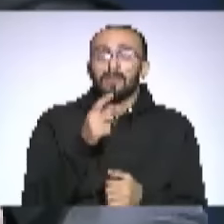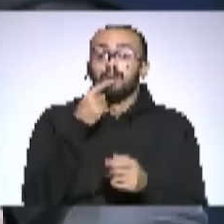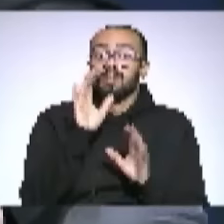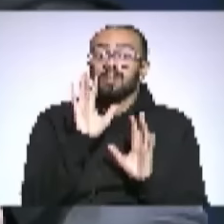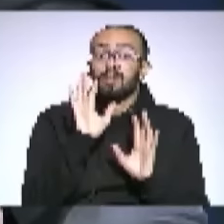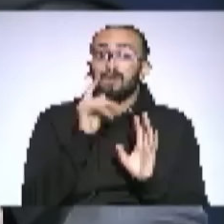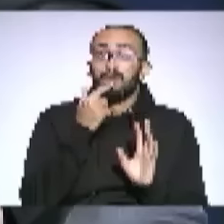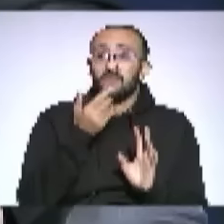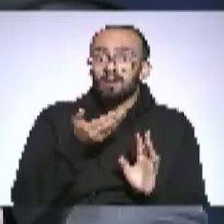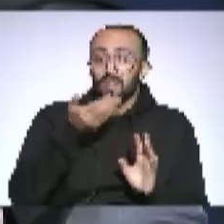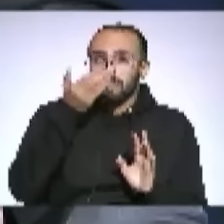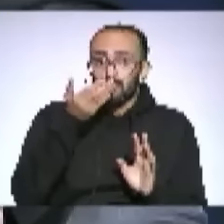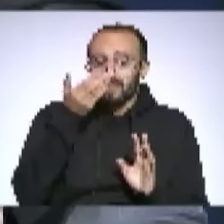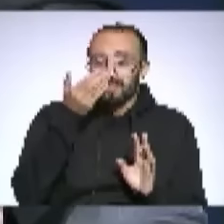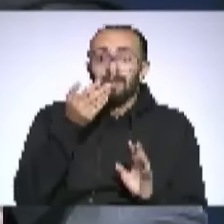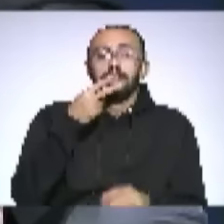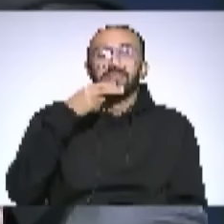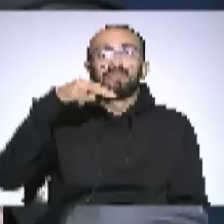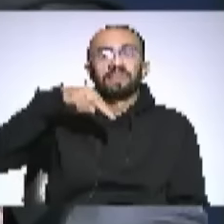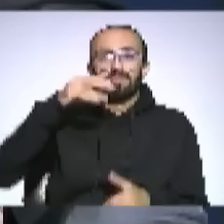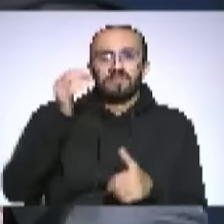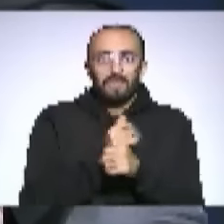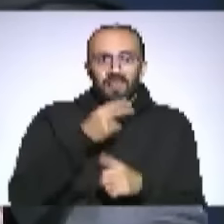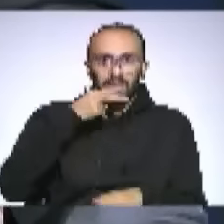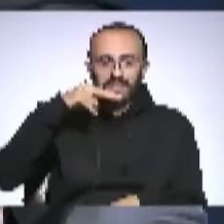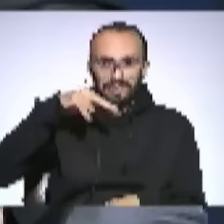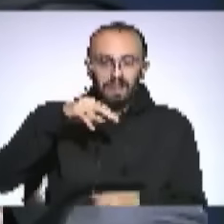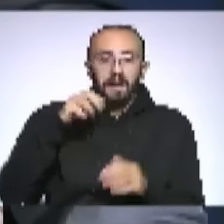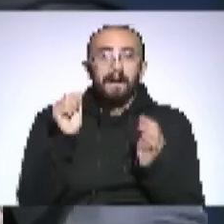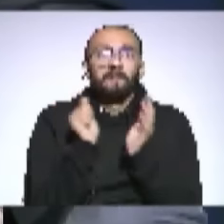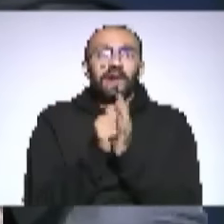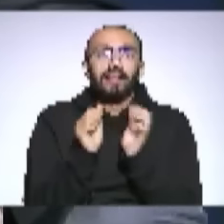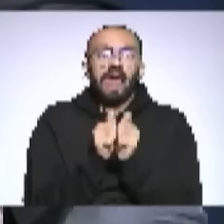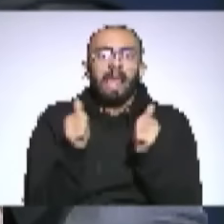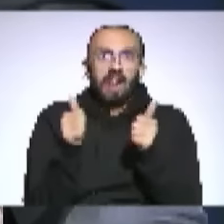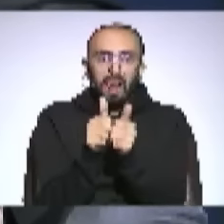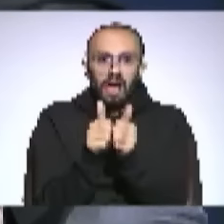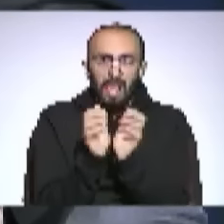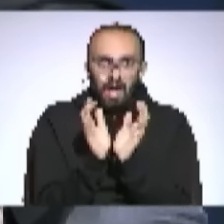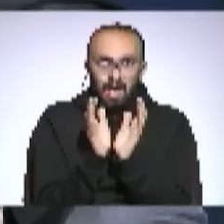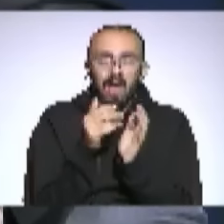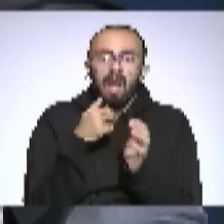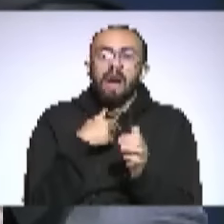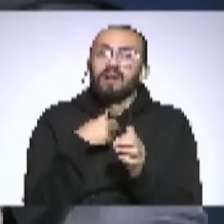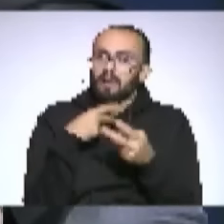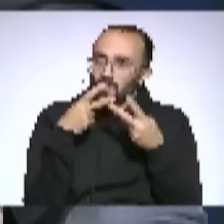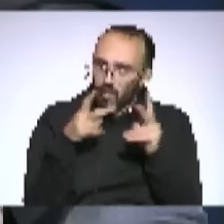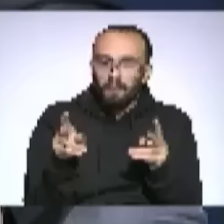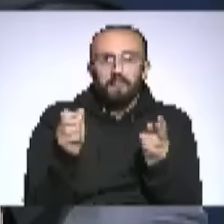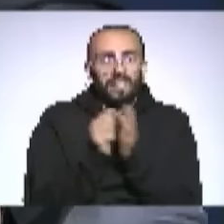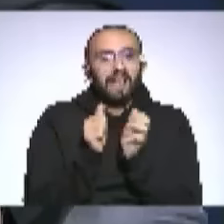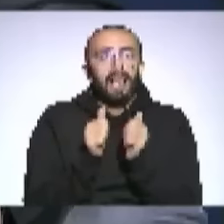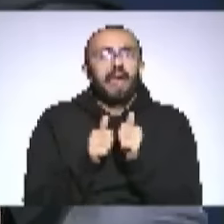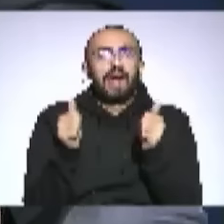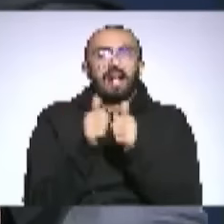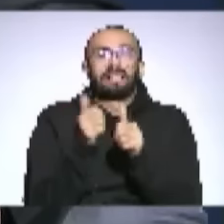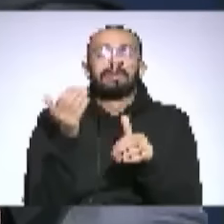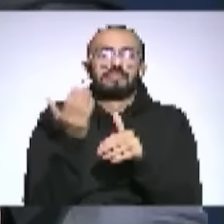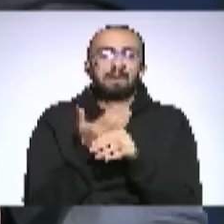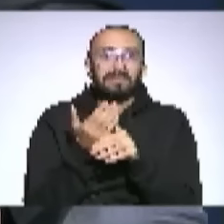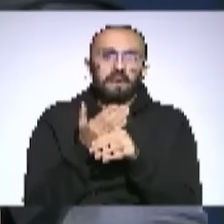صوتك مجوزه بقالك قد ايه ثمان سنين في بيت عيله ممان سنين في بيت عيله وانا وافقت ان انا ابقى في بيت عيله عشان كنت داخله